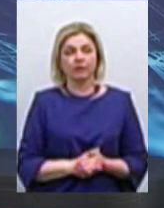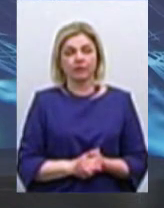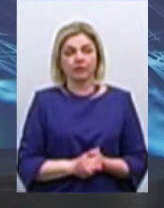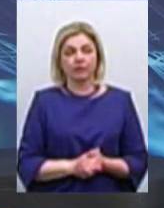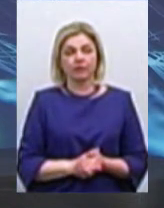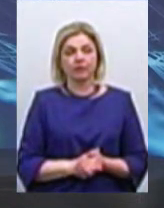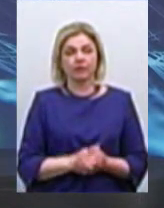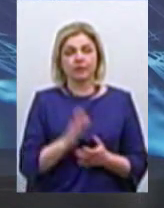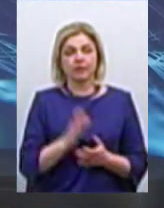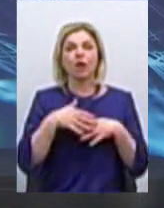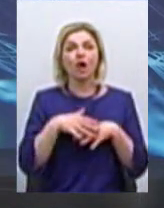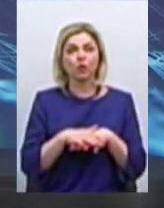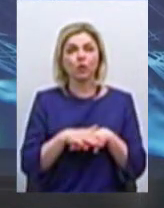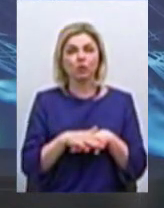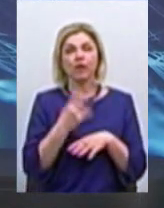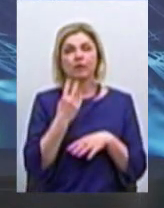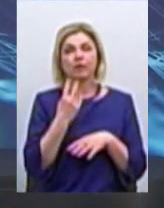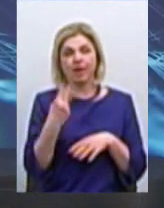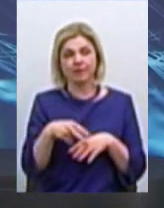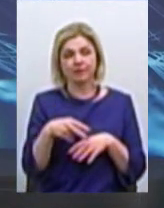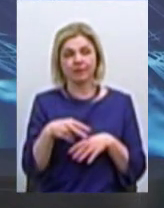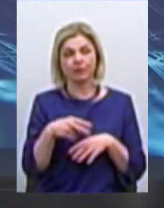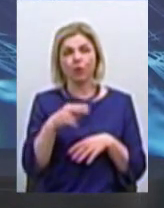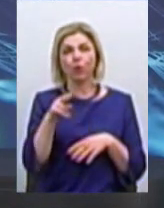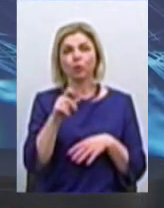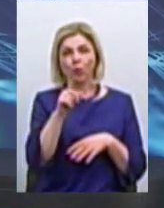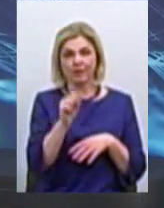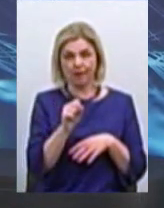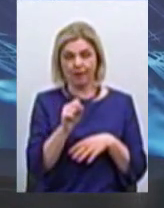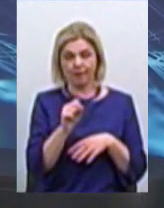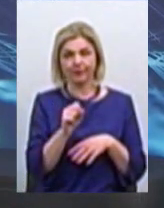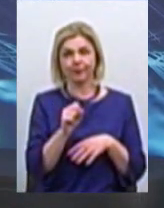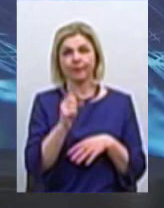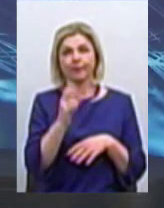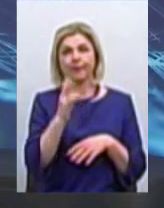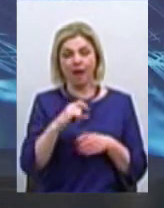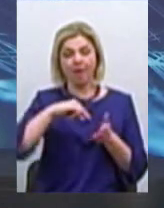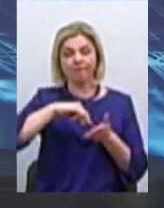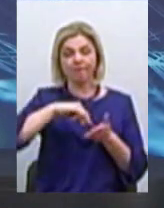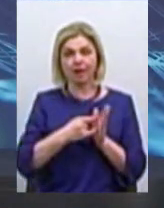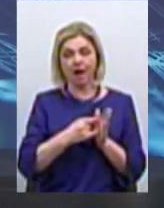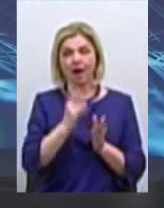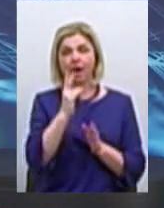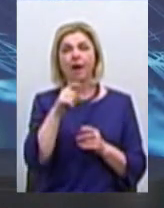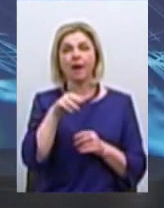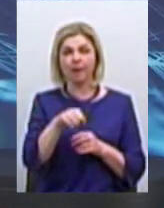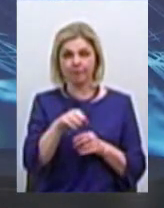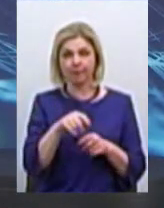з розрахунку 20 доз на квадратний кілометр